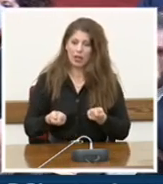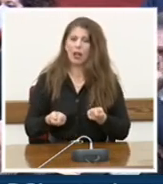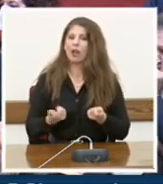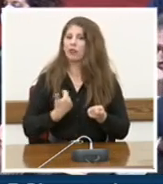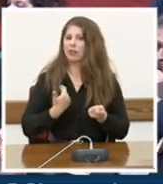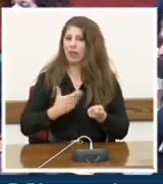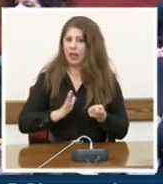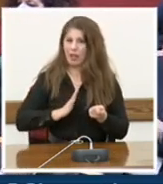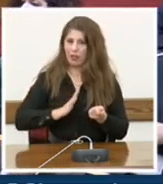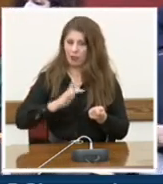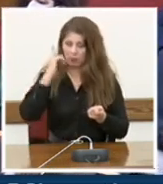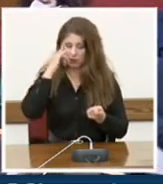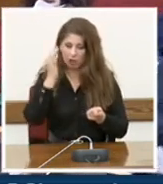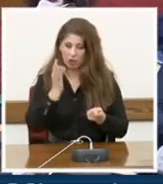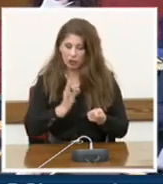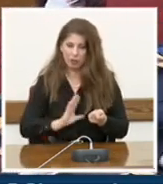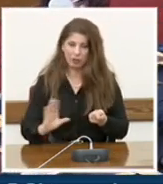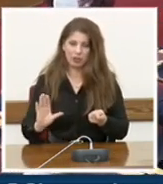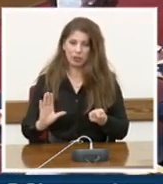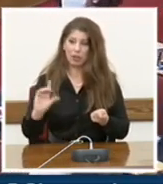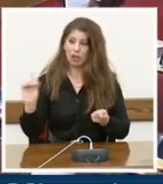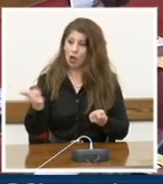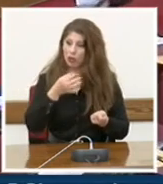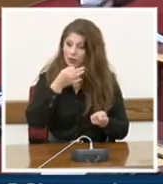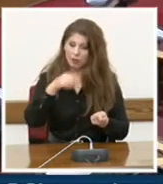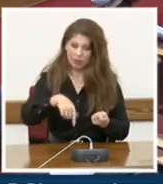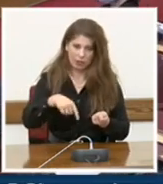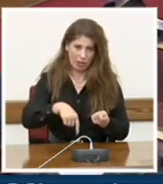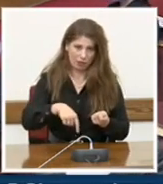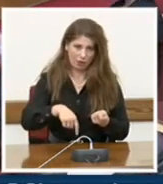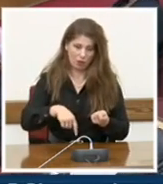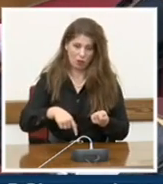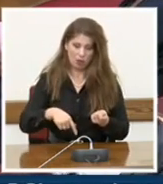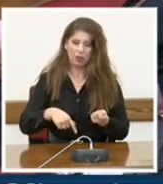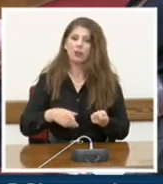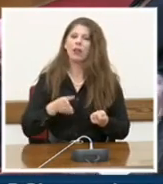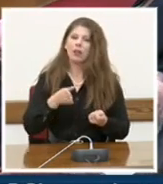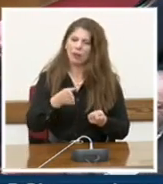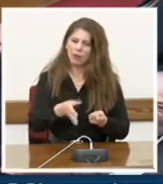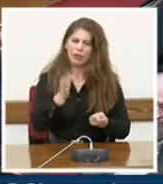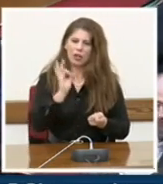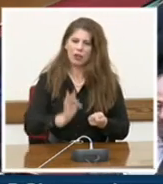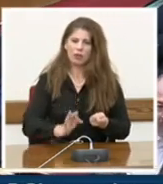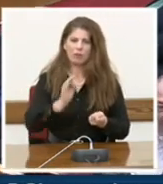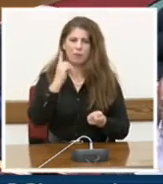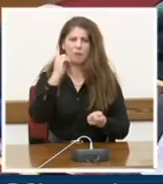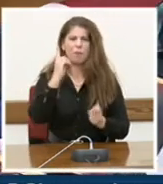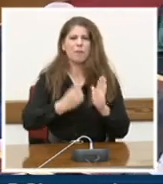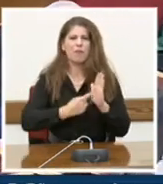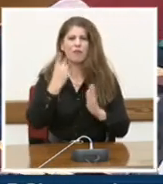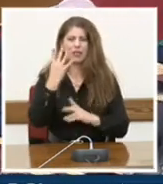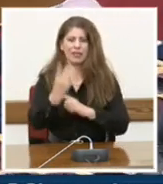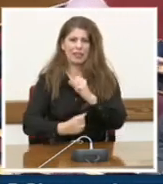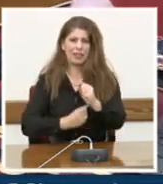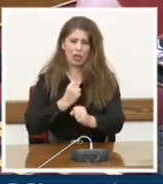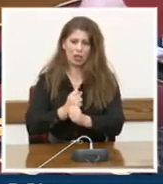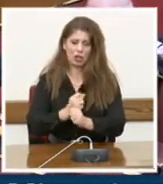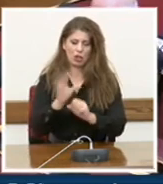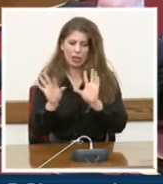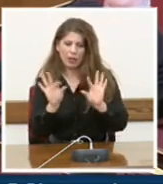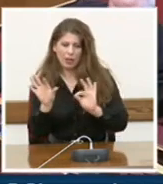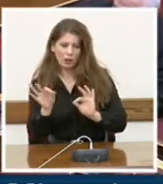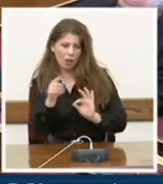λογική σας και με όσα είπατε εδώ μέσα, είναι να πηγαίνουν μια φορά στα 4 χρόνια να επιλέγουν τον ένα ή τον άλλο